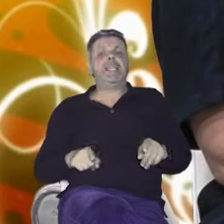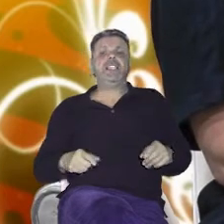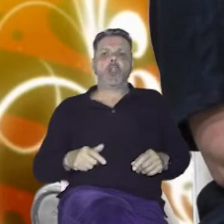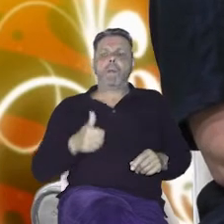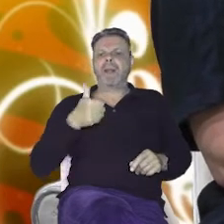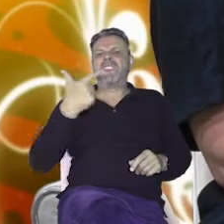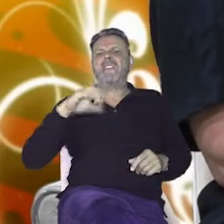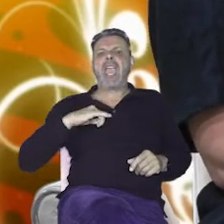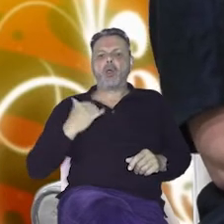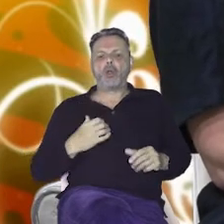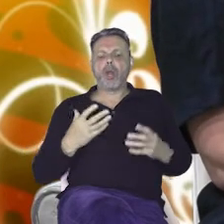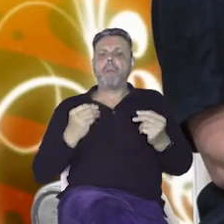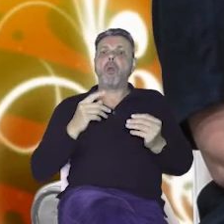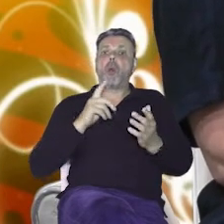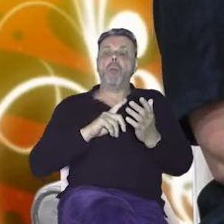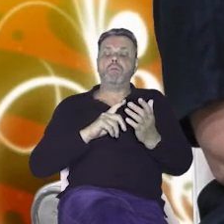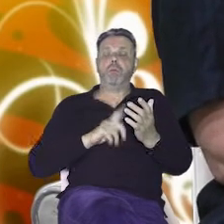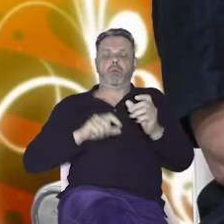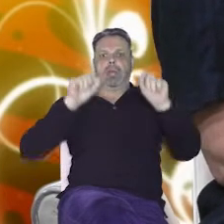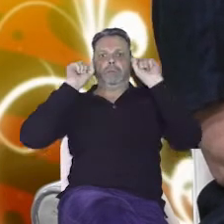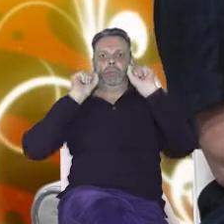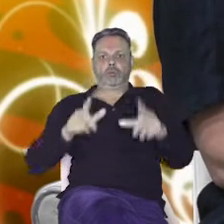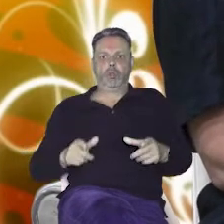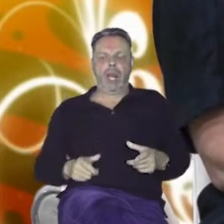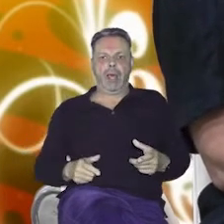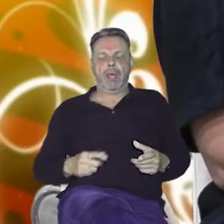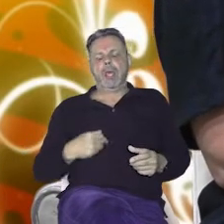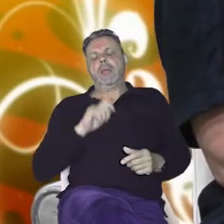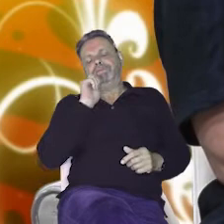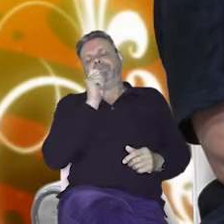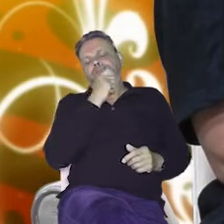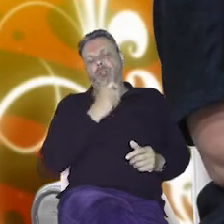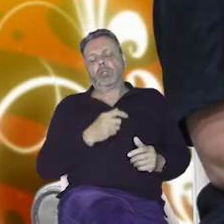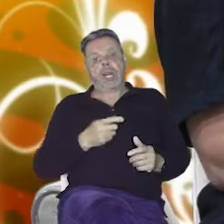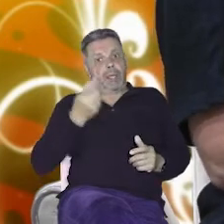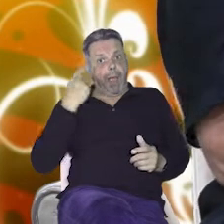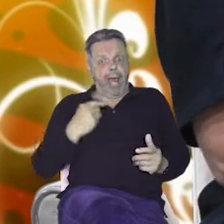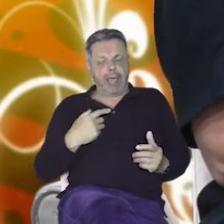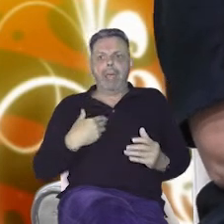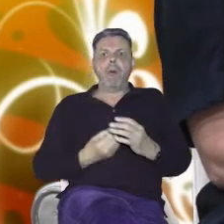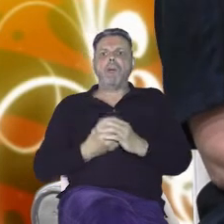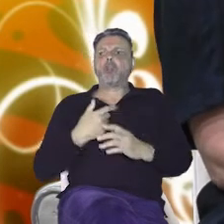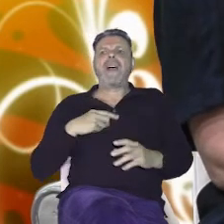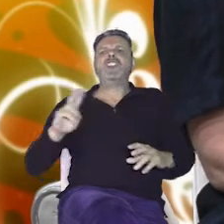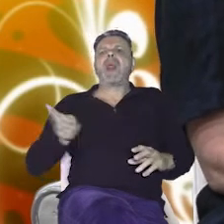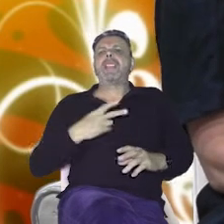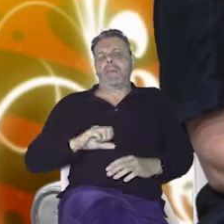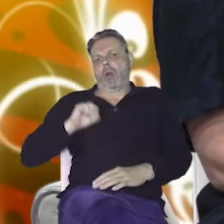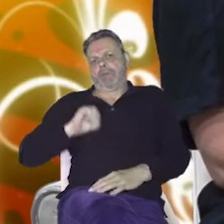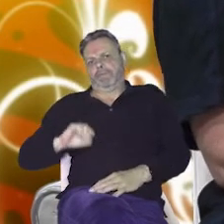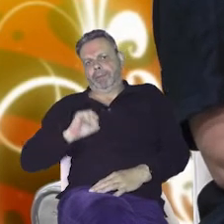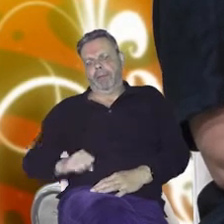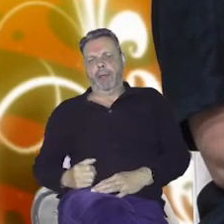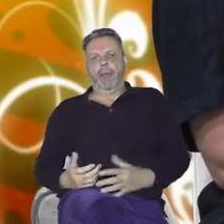dvije godine mnogo čemu čudila i šutila sam, no međutim po prirodi nisam mogla više neke stvari